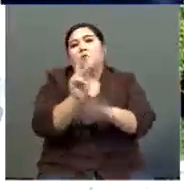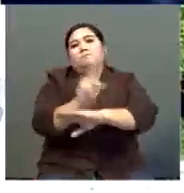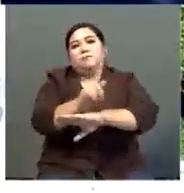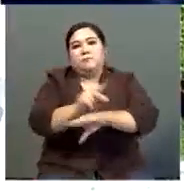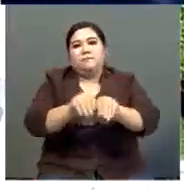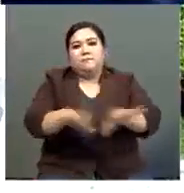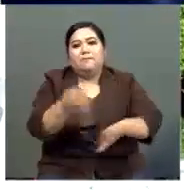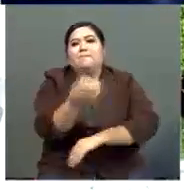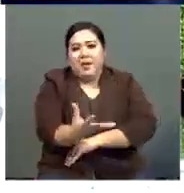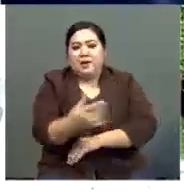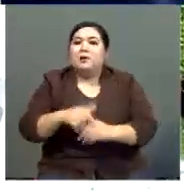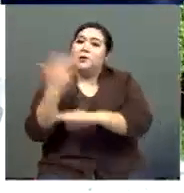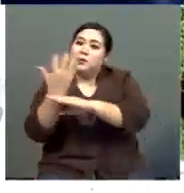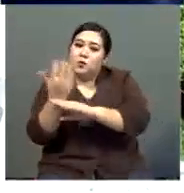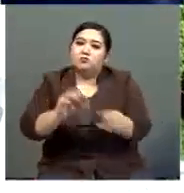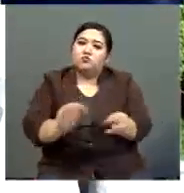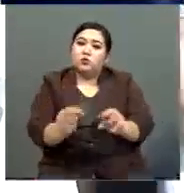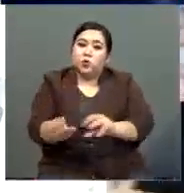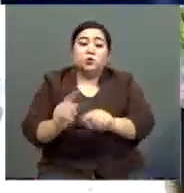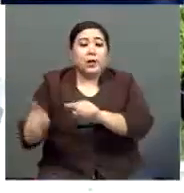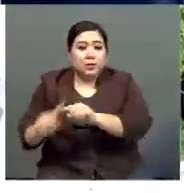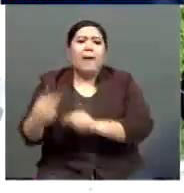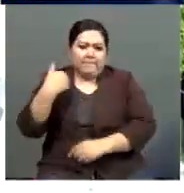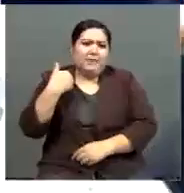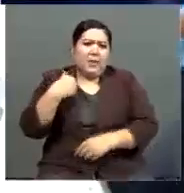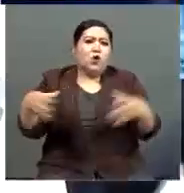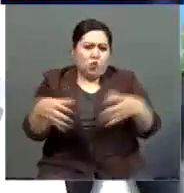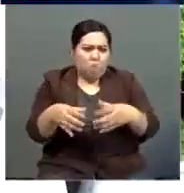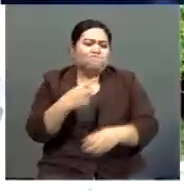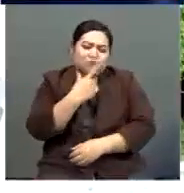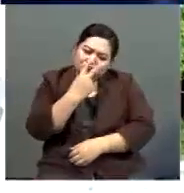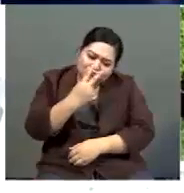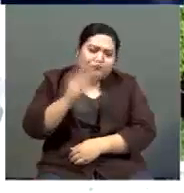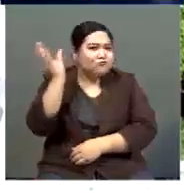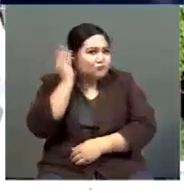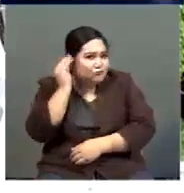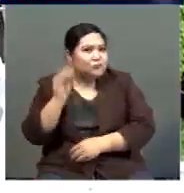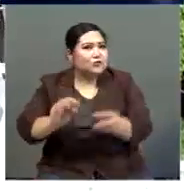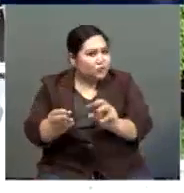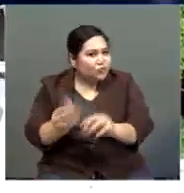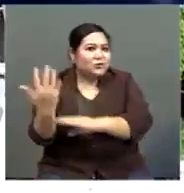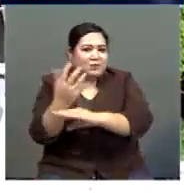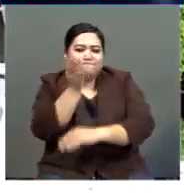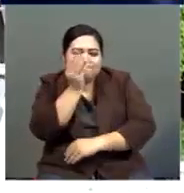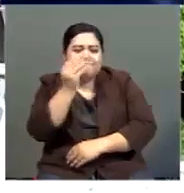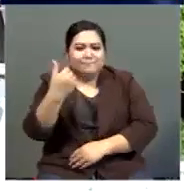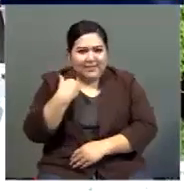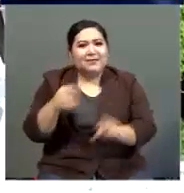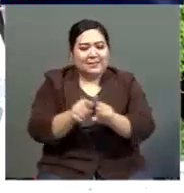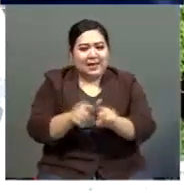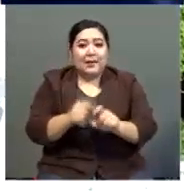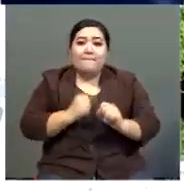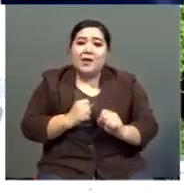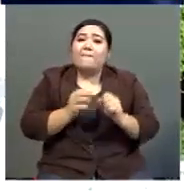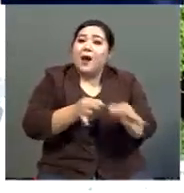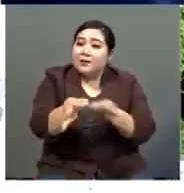นในส่วนของทีวีวิทยุเองเราก็มีกลุ่มแฟนคลับของเราอยู่พอสมควรนะครับที่พยายามจะอธิบ